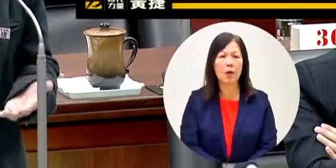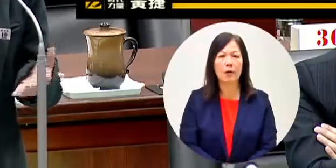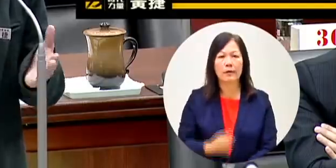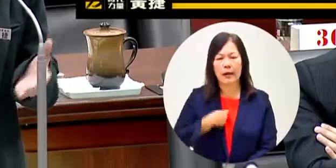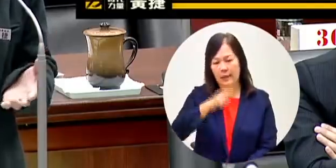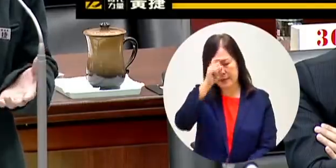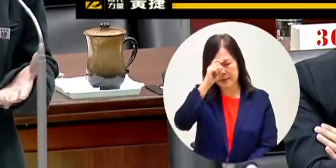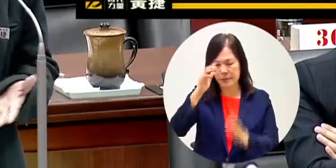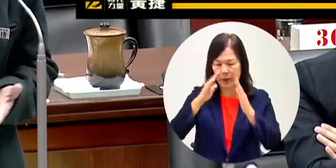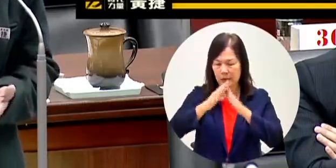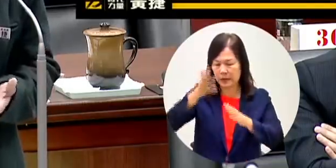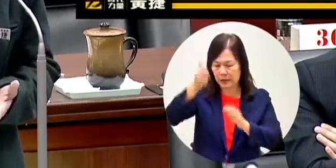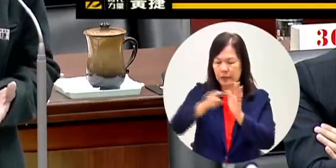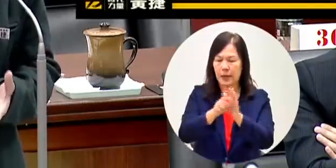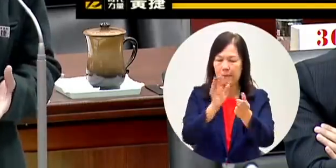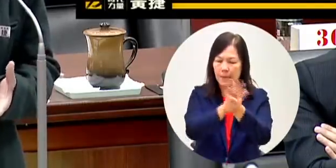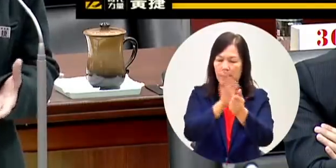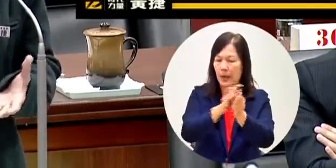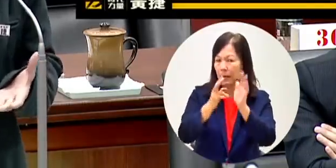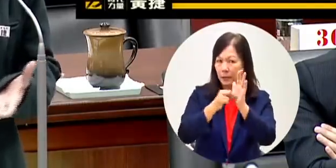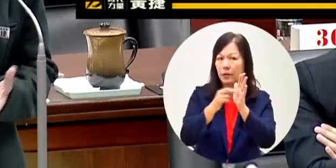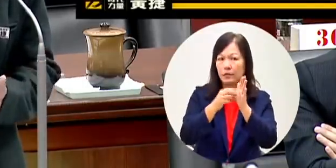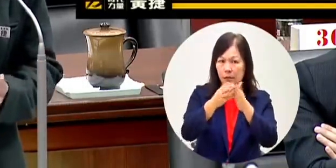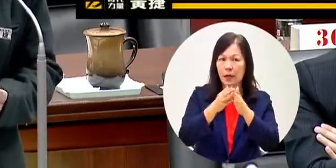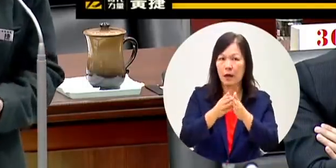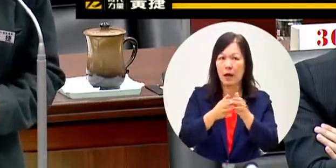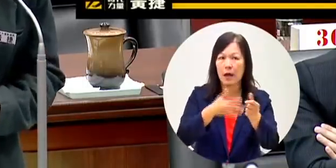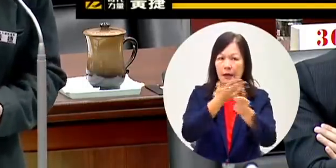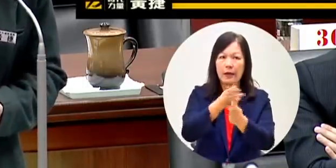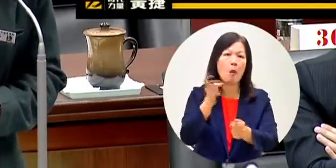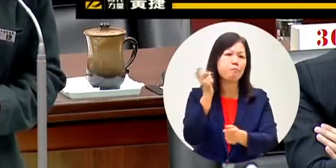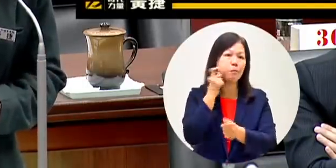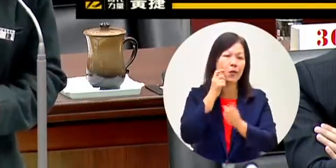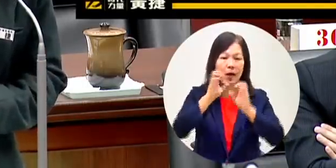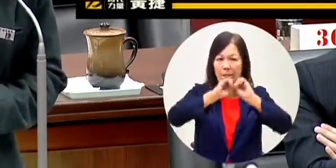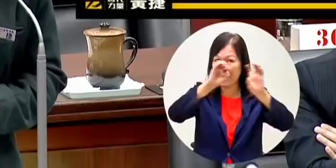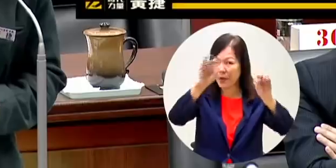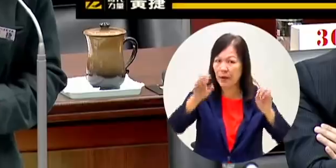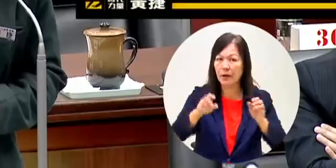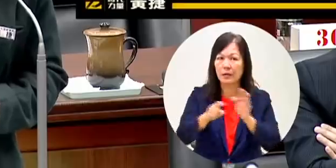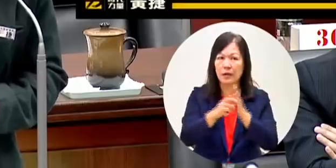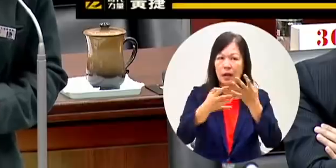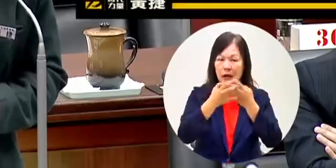清，而不是让这些假新闻在网络在 LINE 的群组里面乱传。